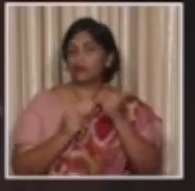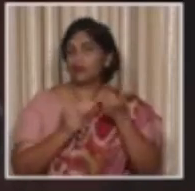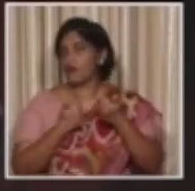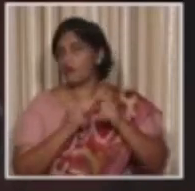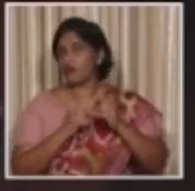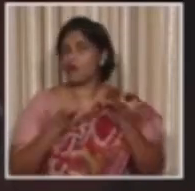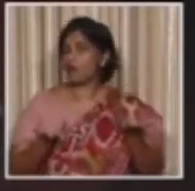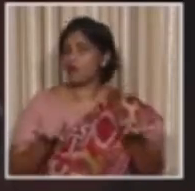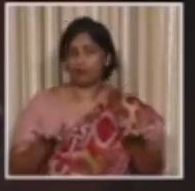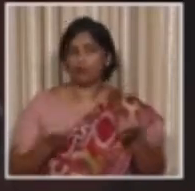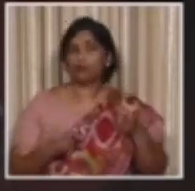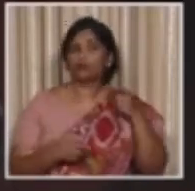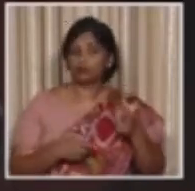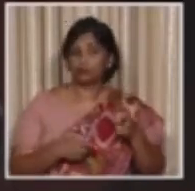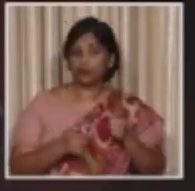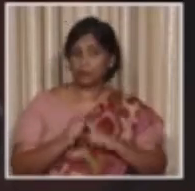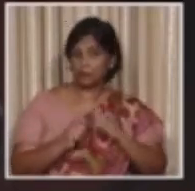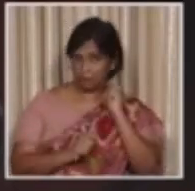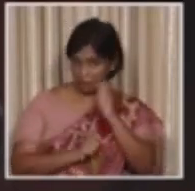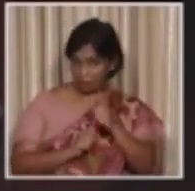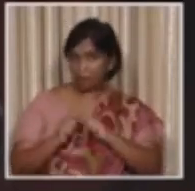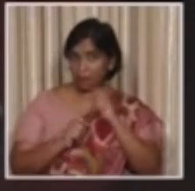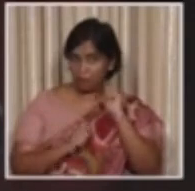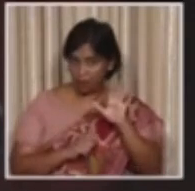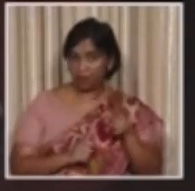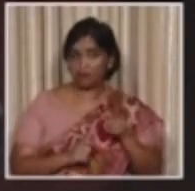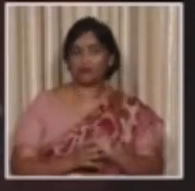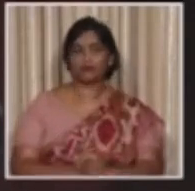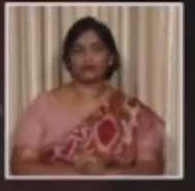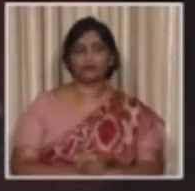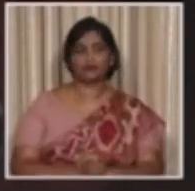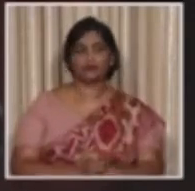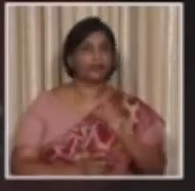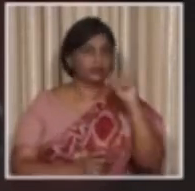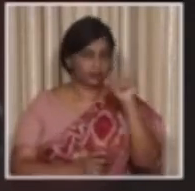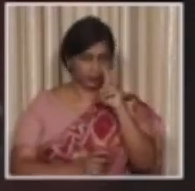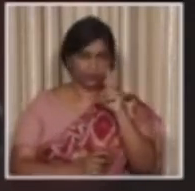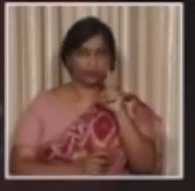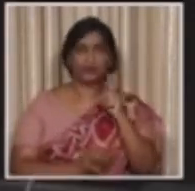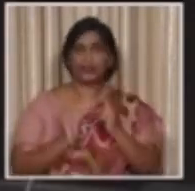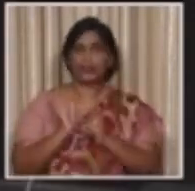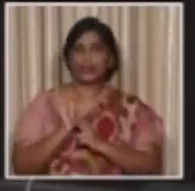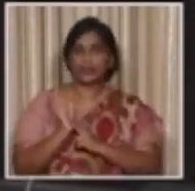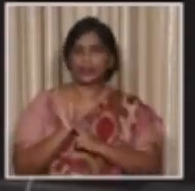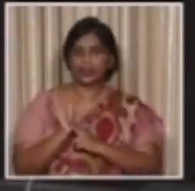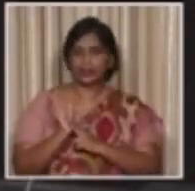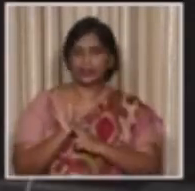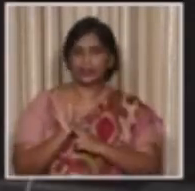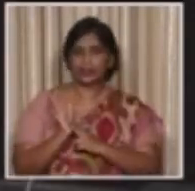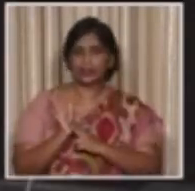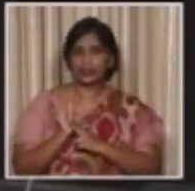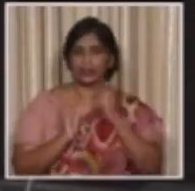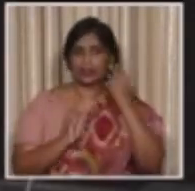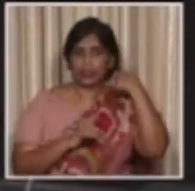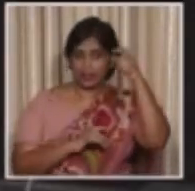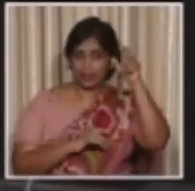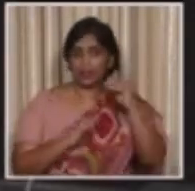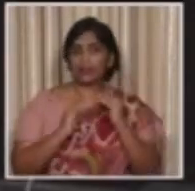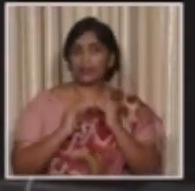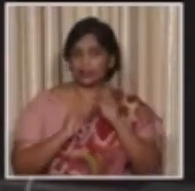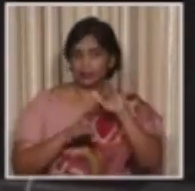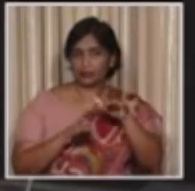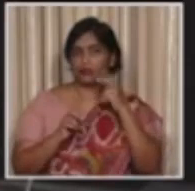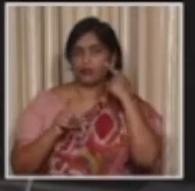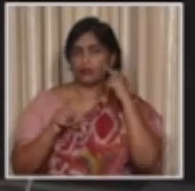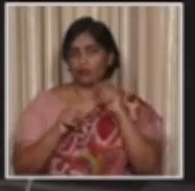මොකද්ද? ඒ අයට වඳි දීමක් කරලා තියෙනවද? අංක 1 නෙති කුමාර මහත්මියගේ නිවසේ සිදු වූ